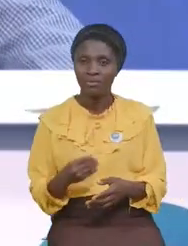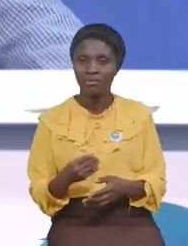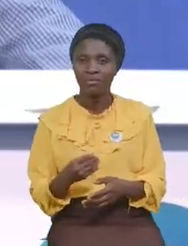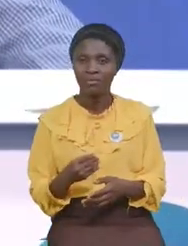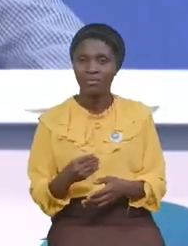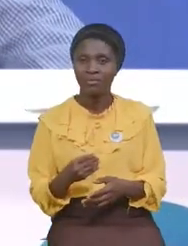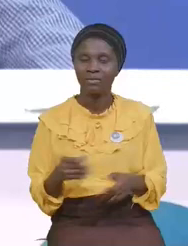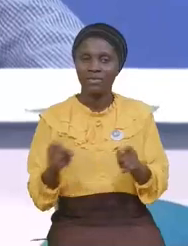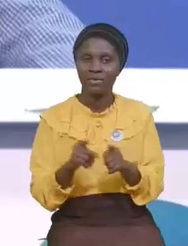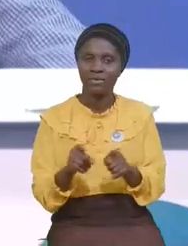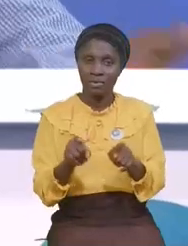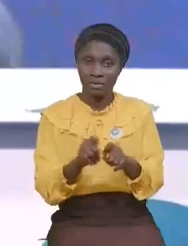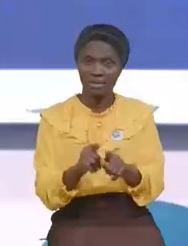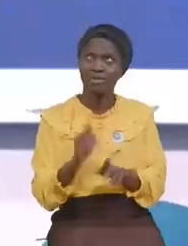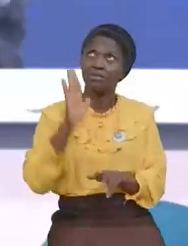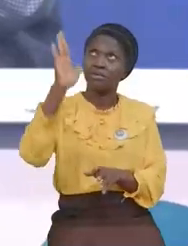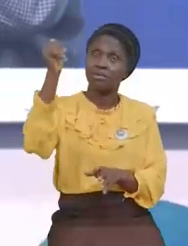Et comme lui-même est éternel,